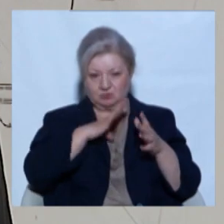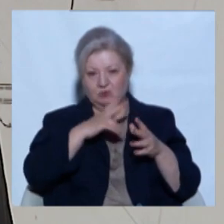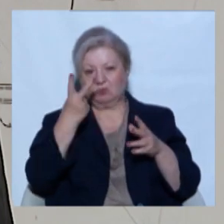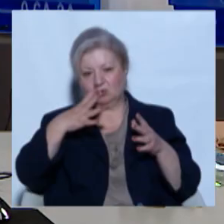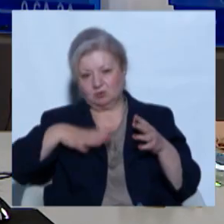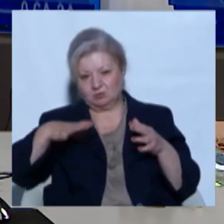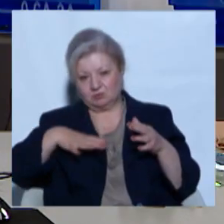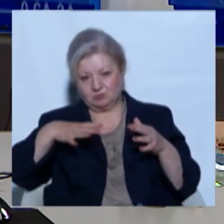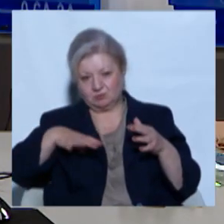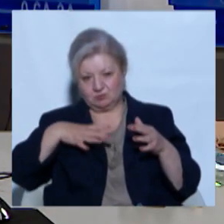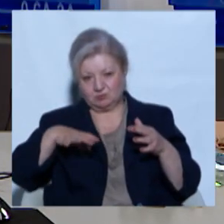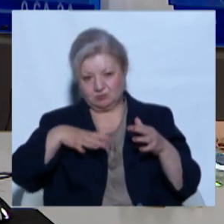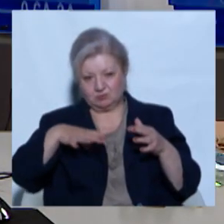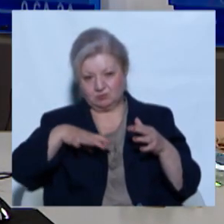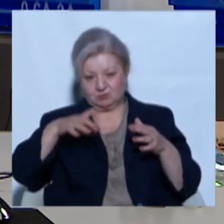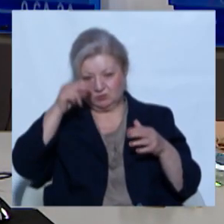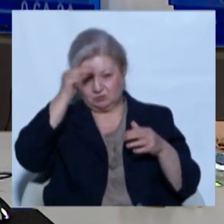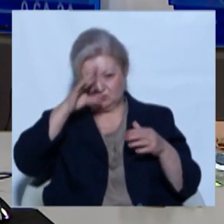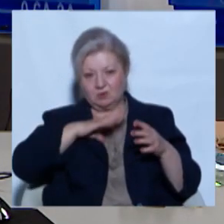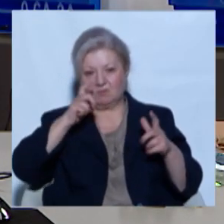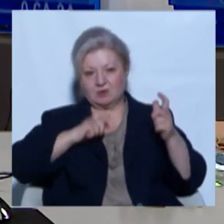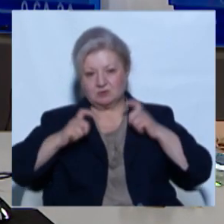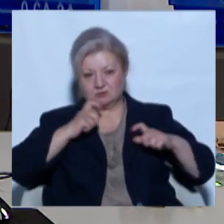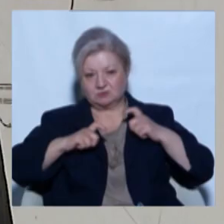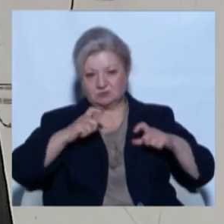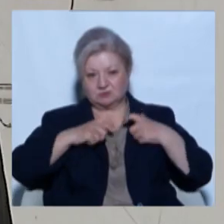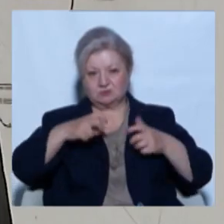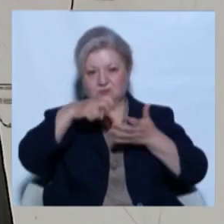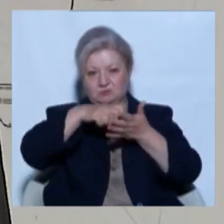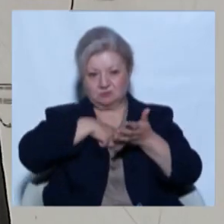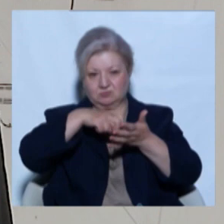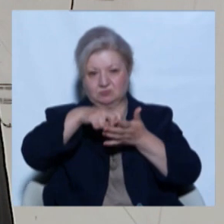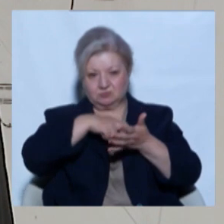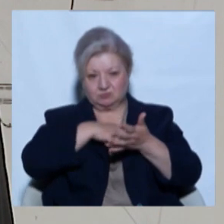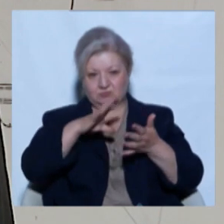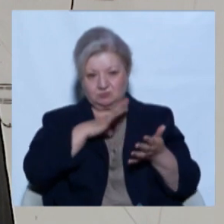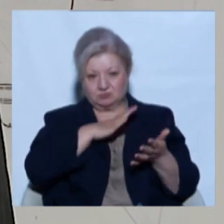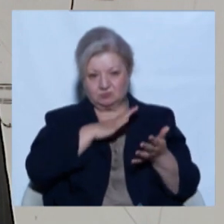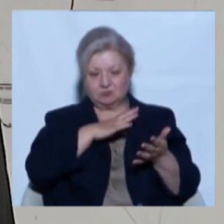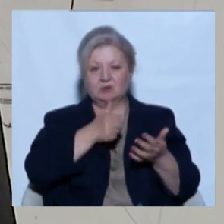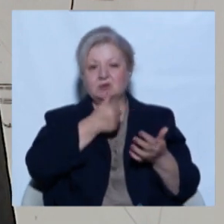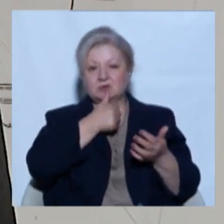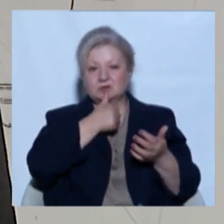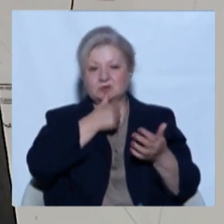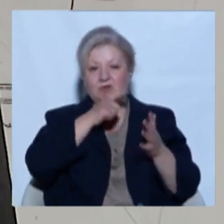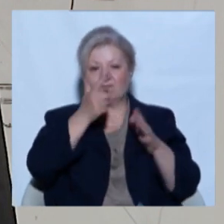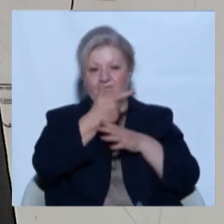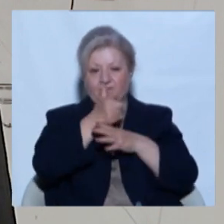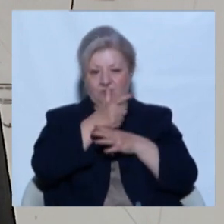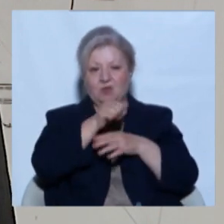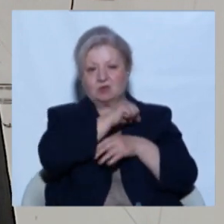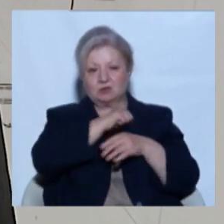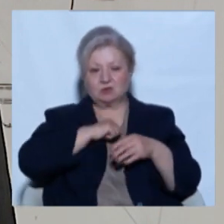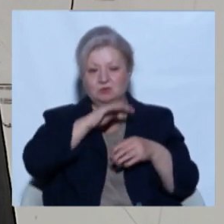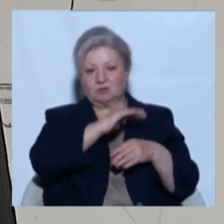არის თბილისის საჯარო სკოლა, მასწავლებლები დამიკავშირდნენ და გამოაგზავნეს ექსპერიმენტის ვიდეო. თვითონ